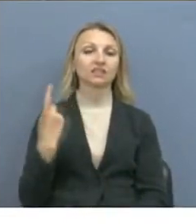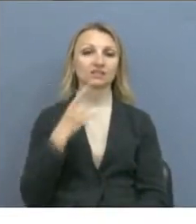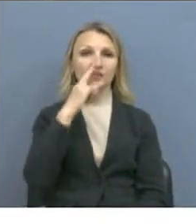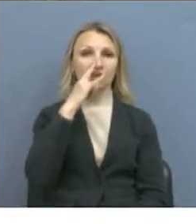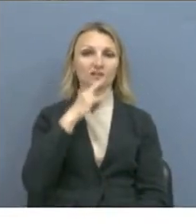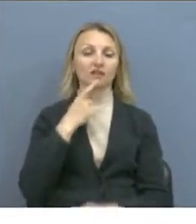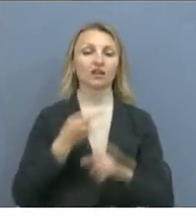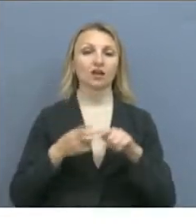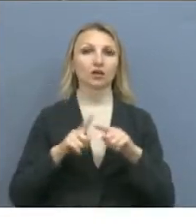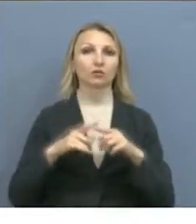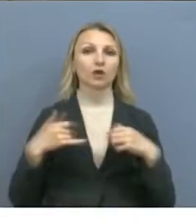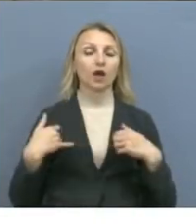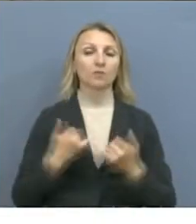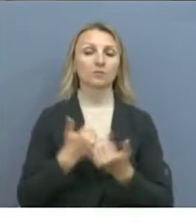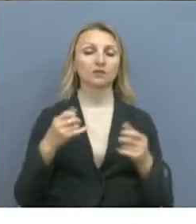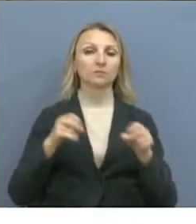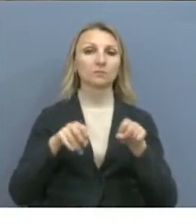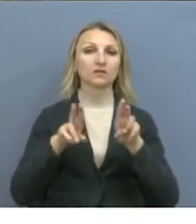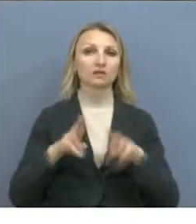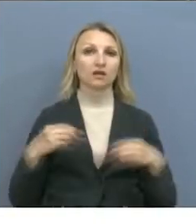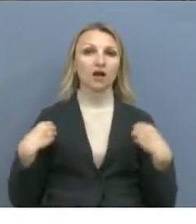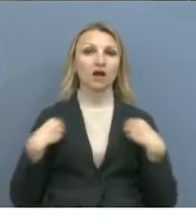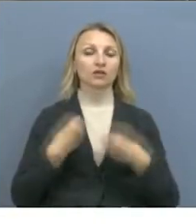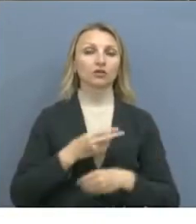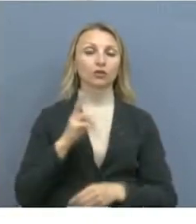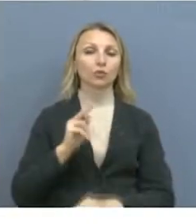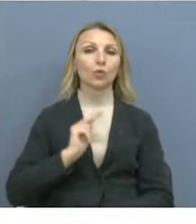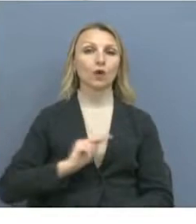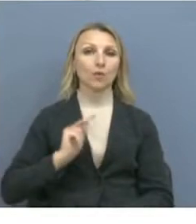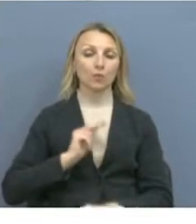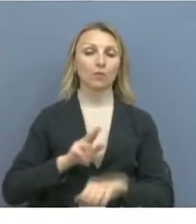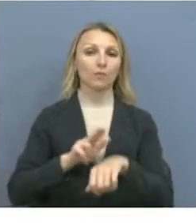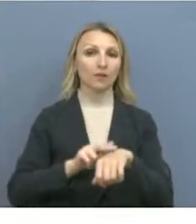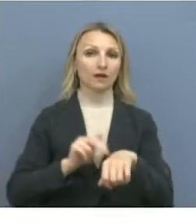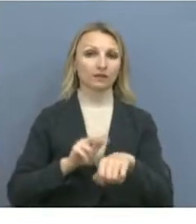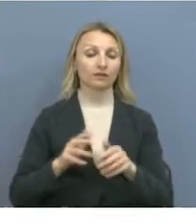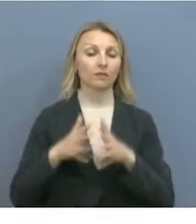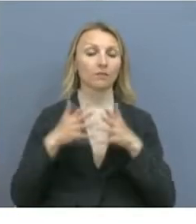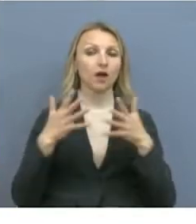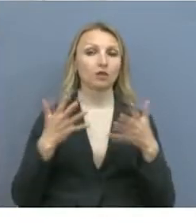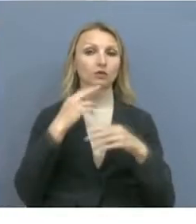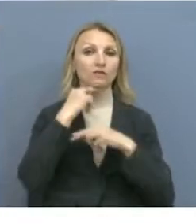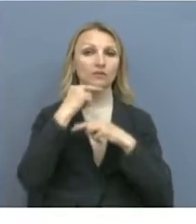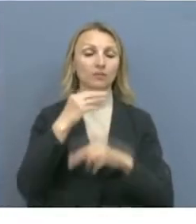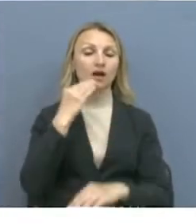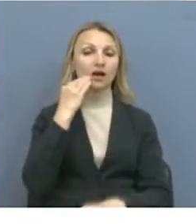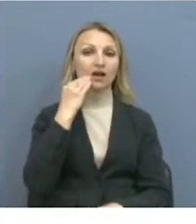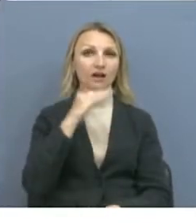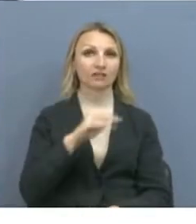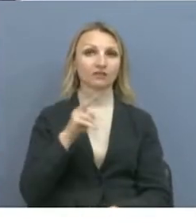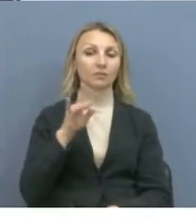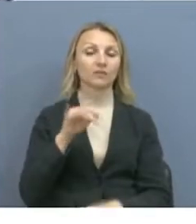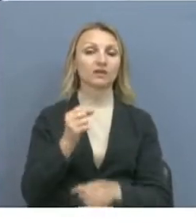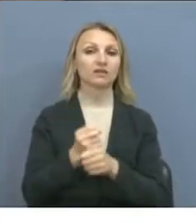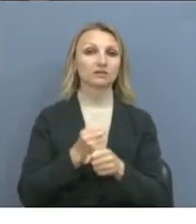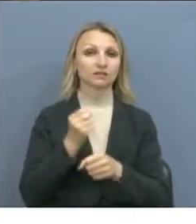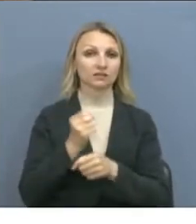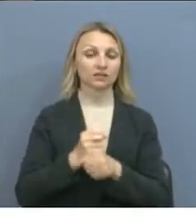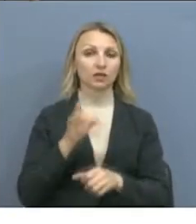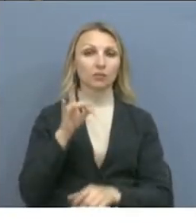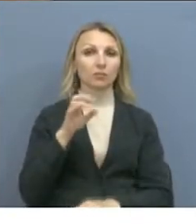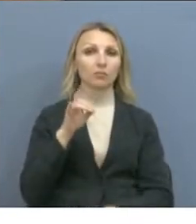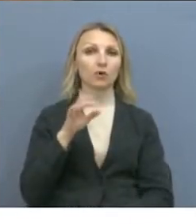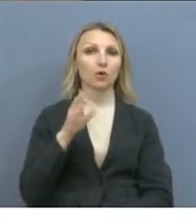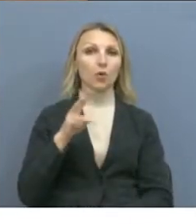по обеспечению специализированной одеждой работников силовых структур. При этом уделяется очень большое внимание качеству при разработке и создании бронированной